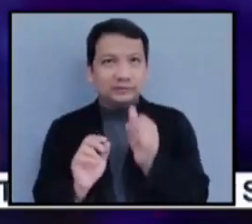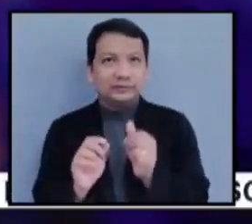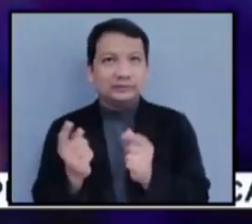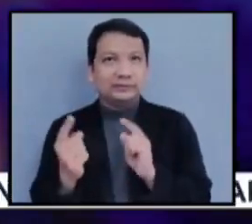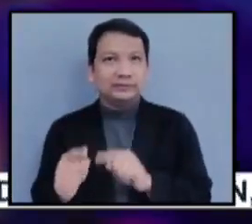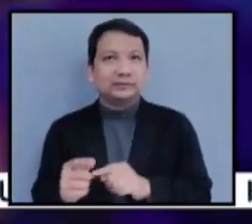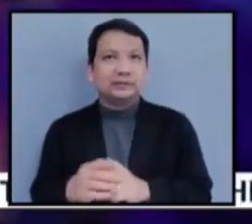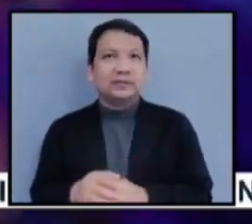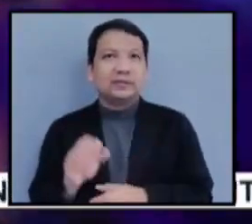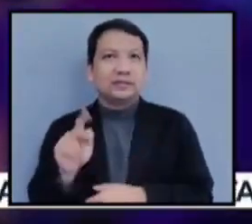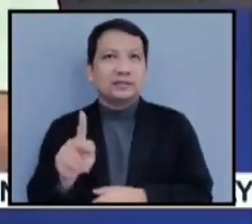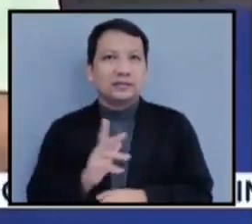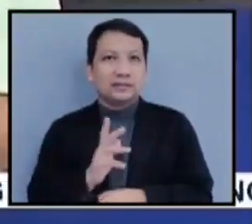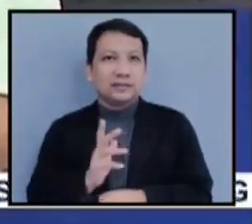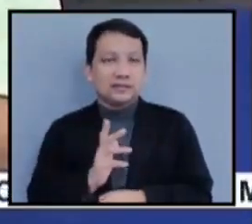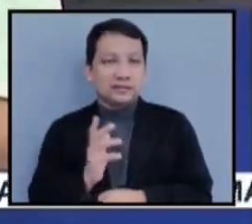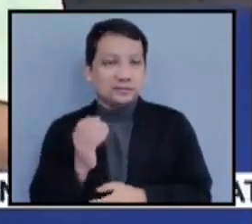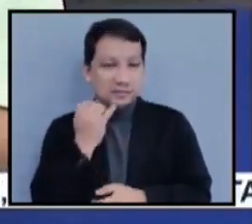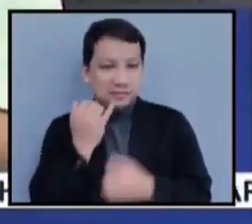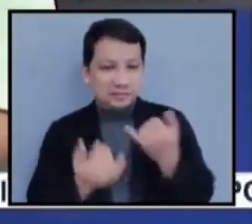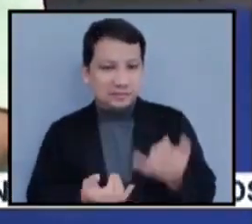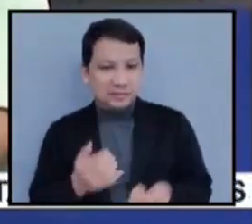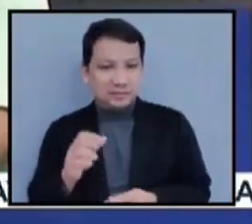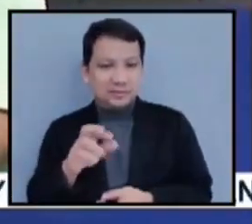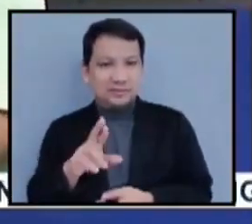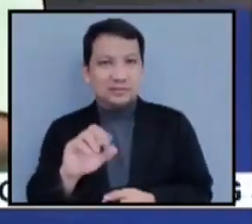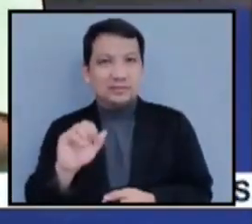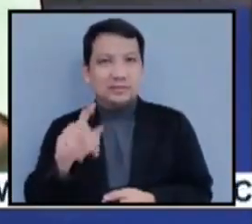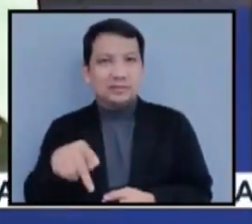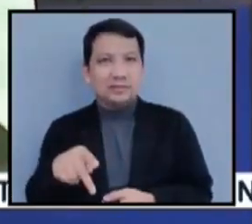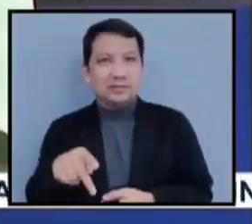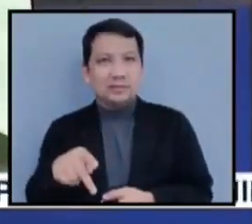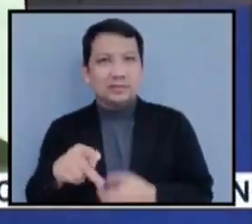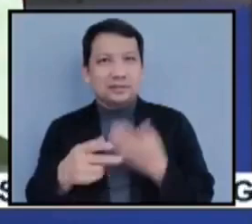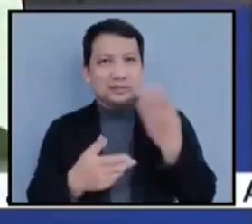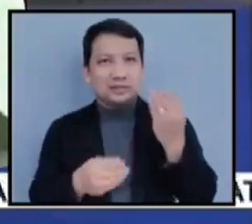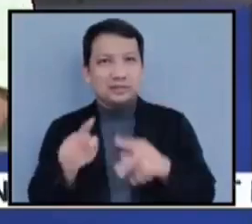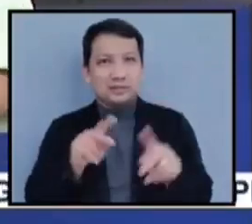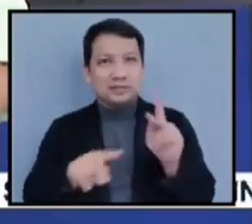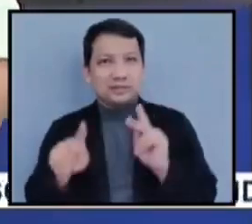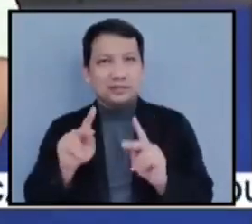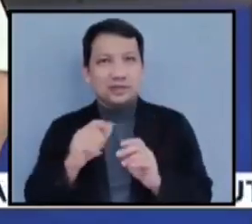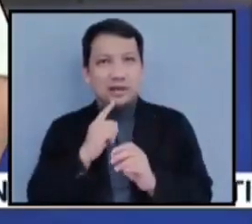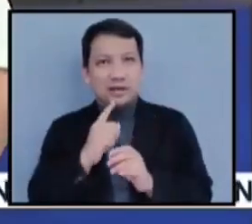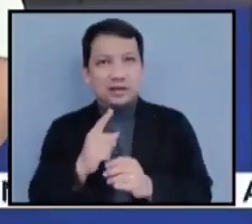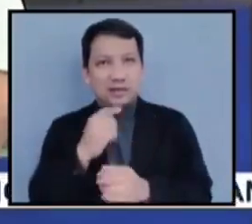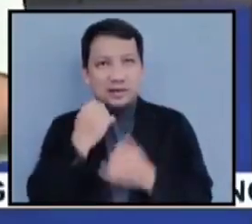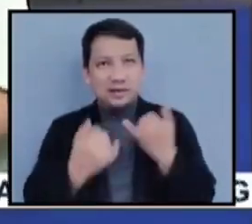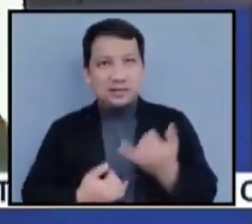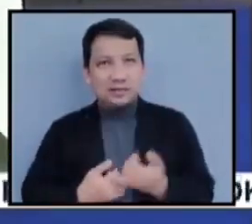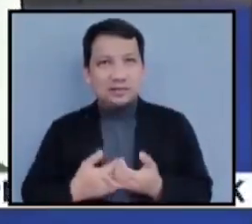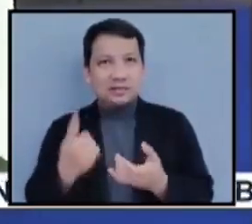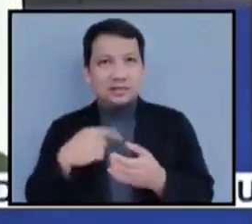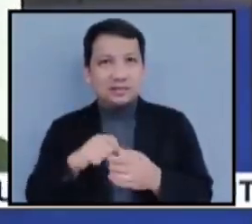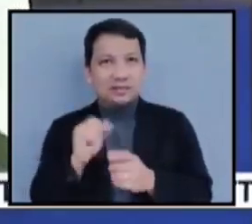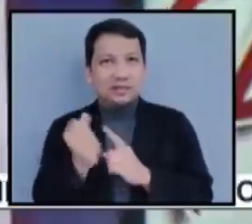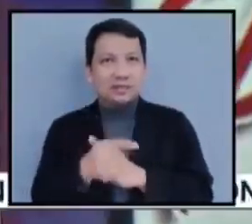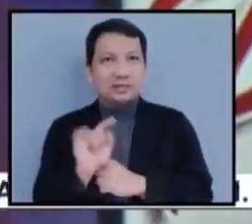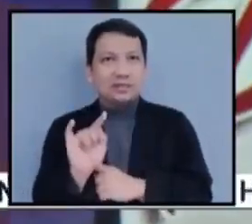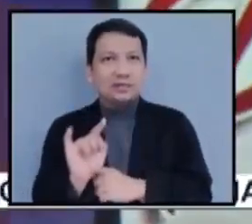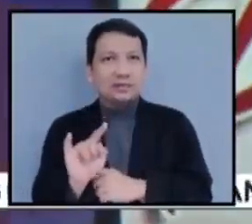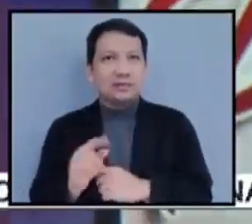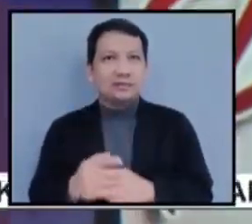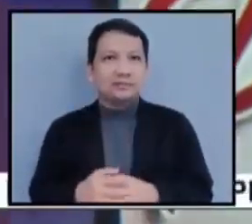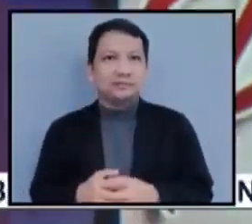Okay, invite mo na lang ating mga ka-RSP na manood ng yung mga upcoming performances and also invite them to check out your social media accounts.